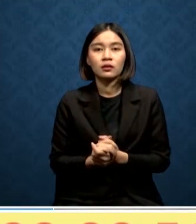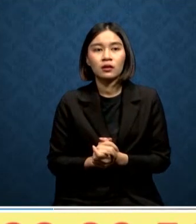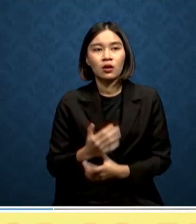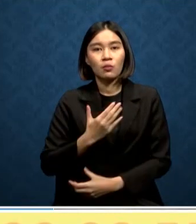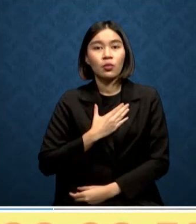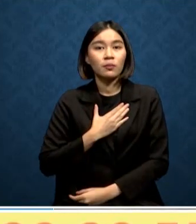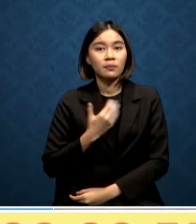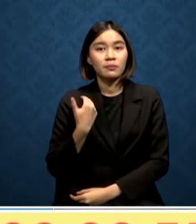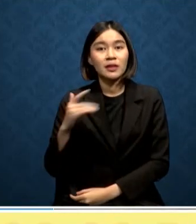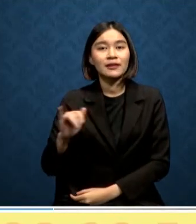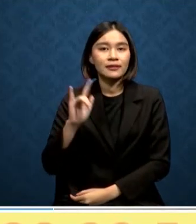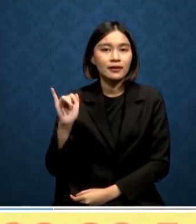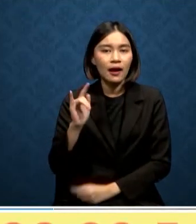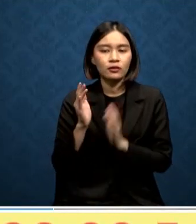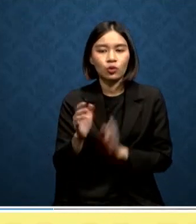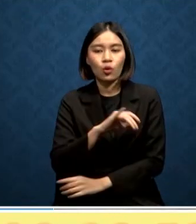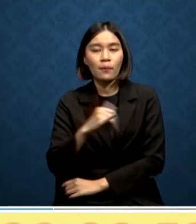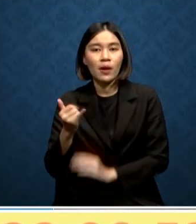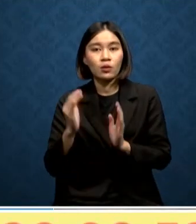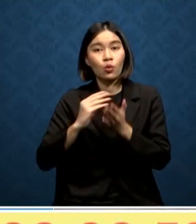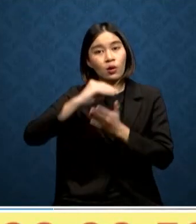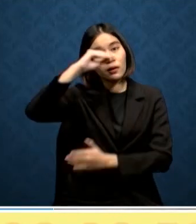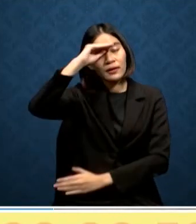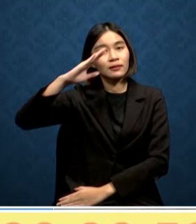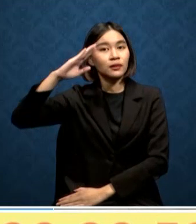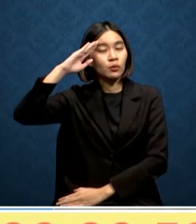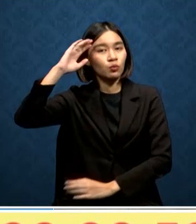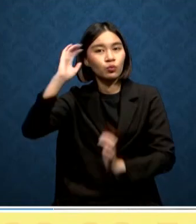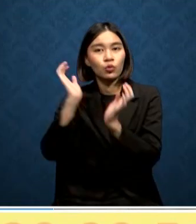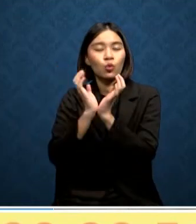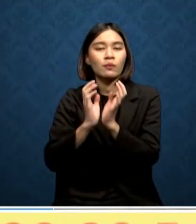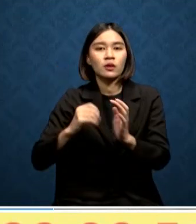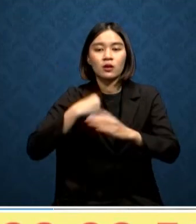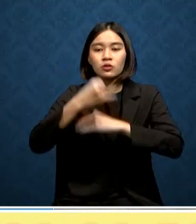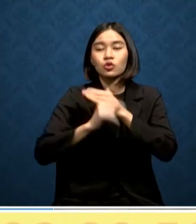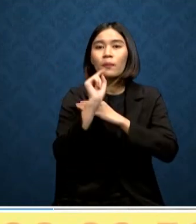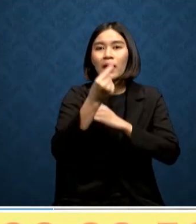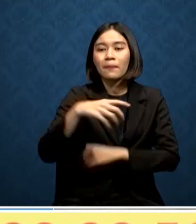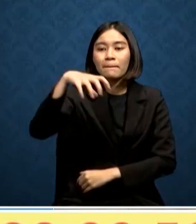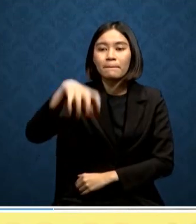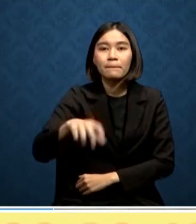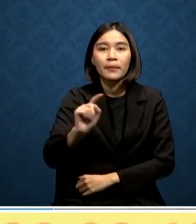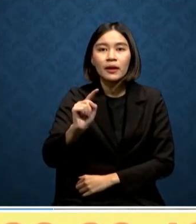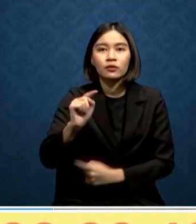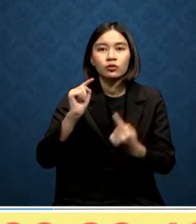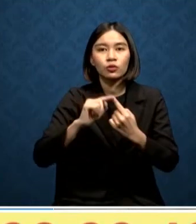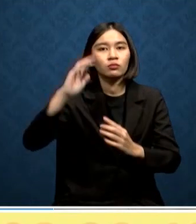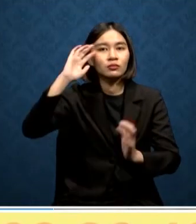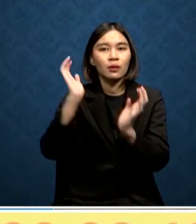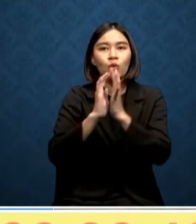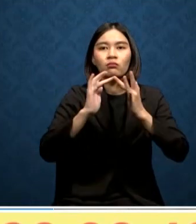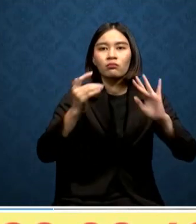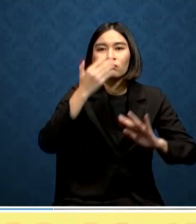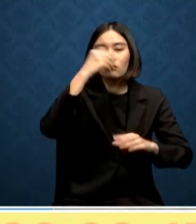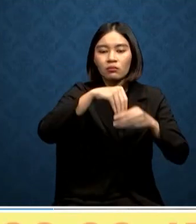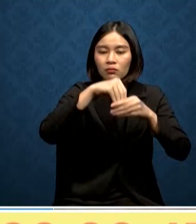ผมก็มีญาติบางคนก็เป็นนักเรียนในร้อยตำรวจจบใหม่จบปั๊บก็ไปหน่วยไหนครับเขาบอกอยู่ตำรวจไซเบอร์กันหมดทำไมอยู่ต